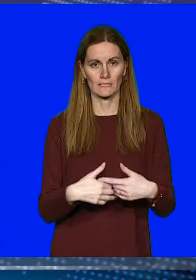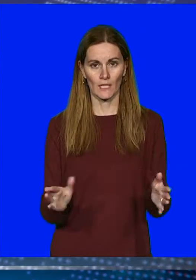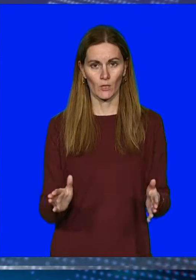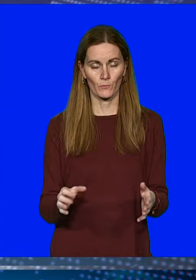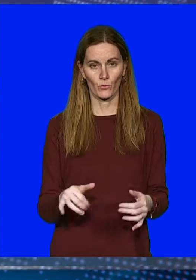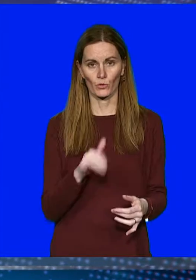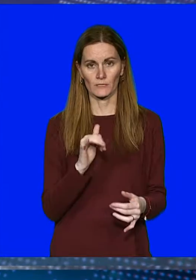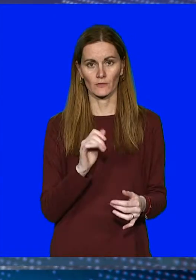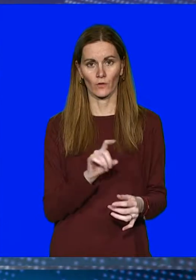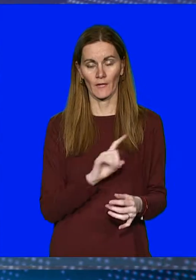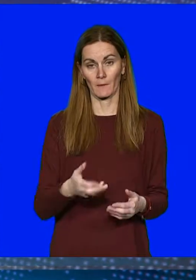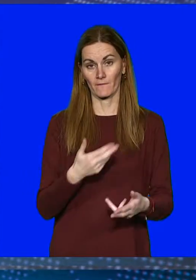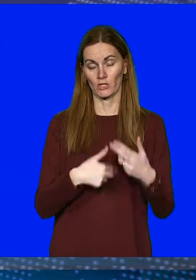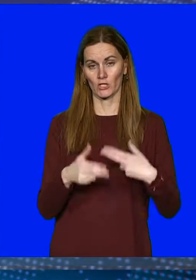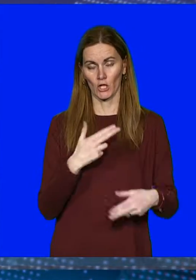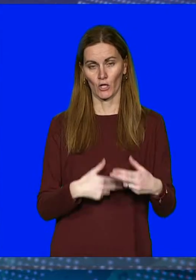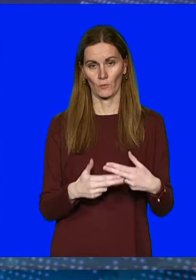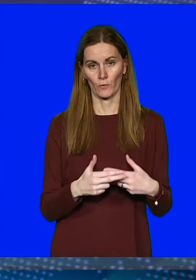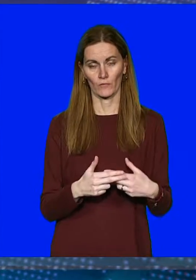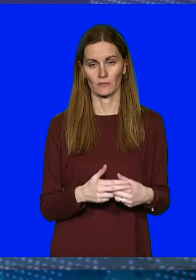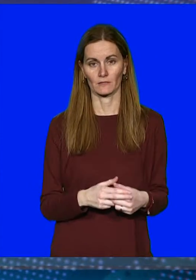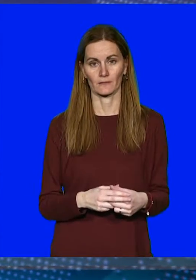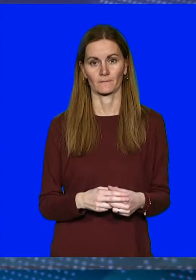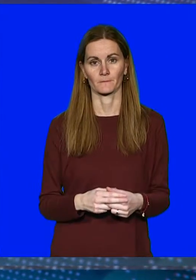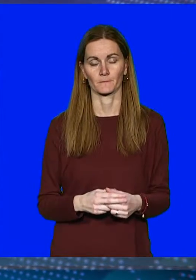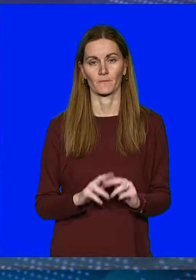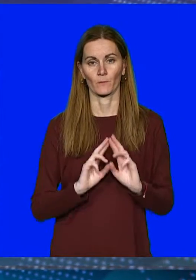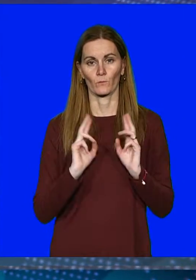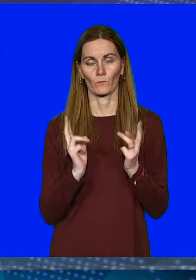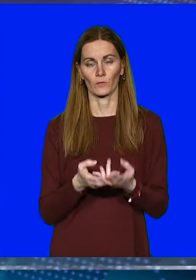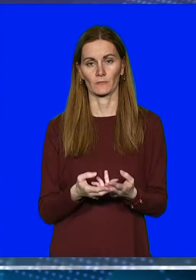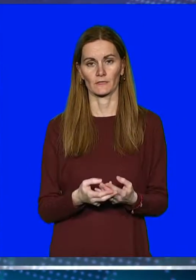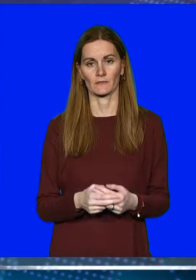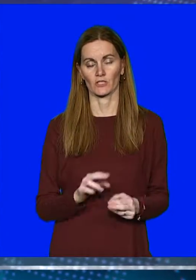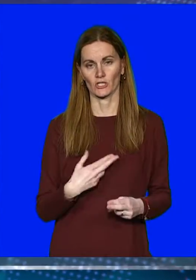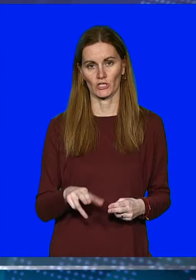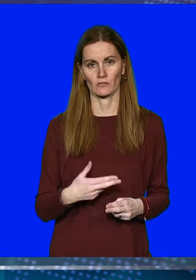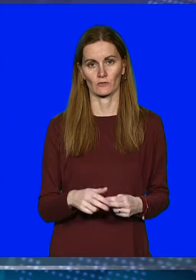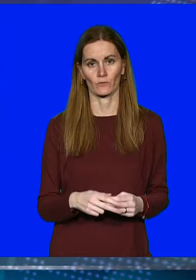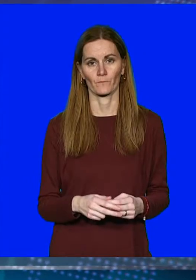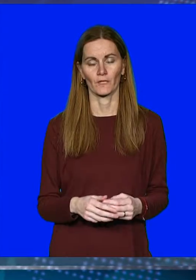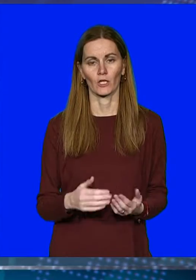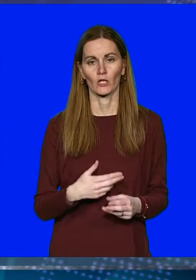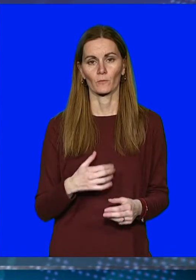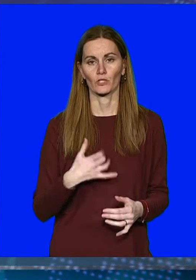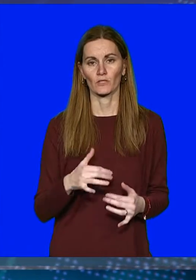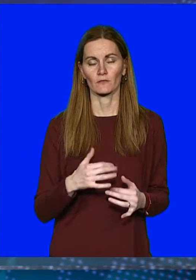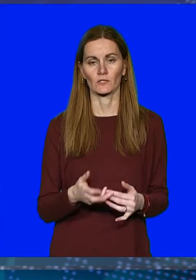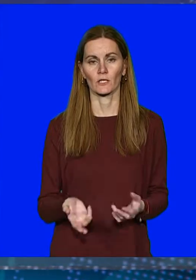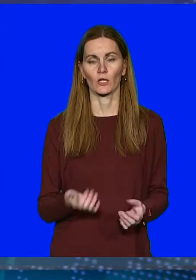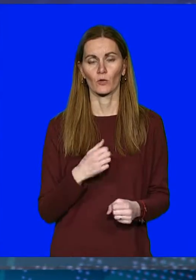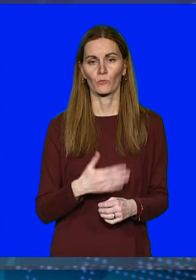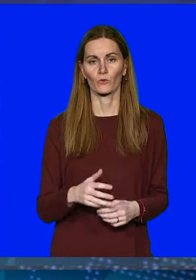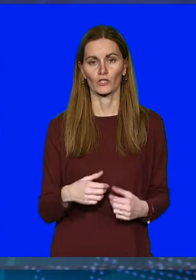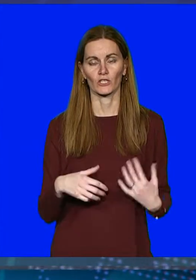u trenutku kad pustimo vodu kroz taj uređaj, onda više ne može ništa zaustaviti. Tu je, to mora biti sve jedan kroz jedan. Podsjetimo,